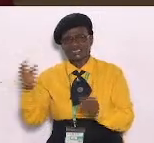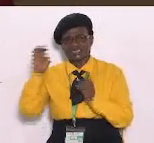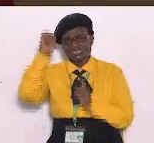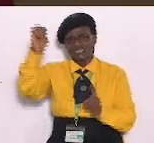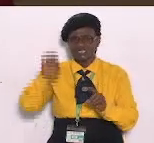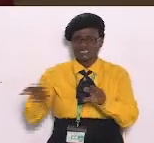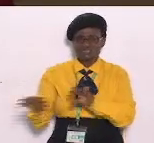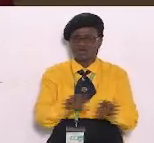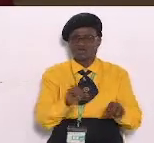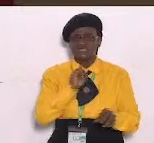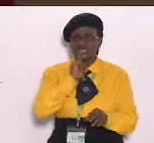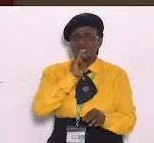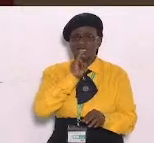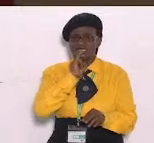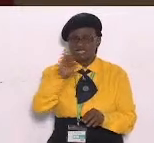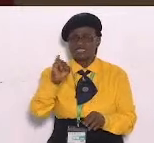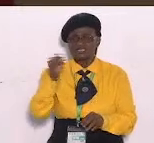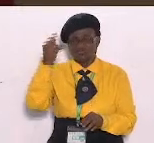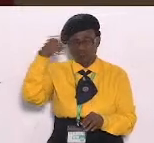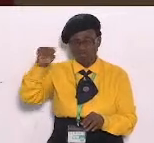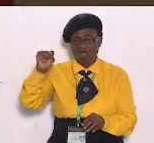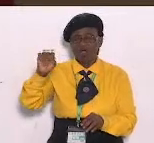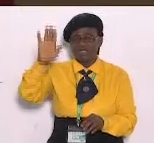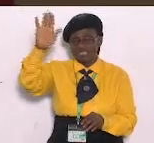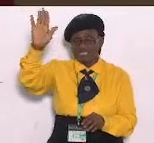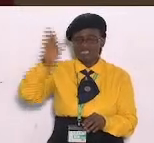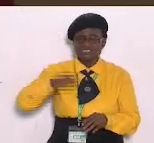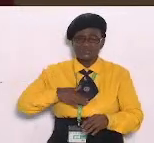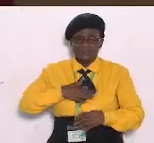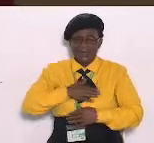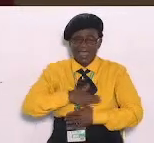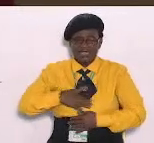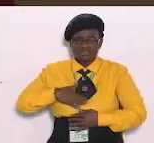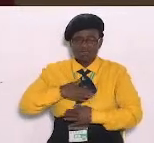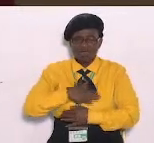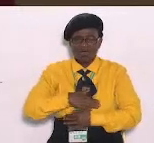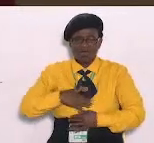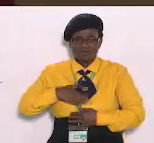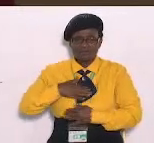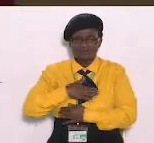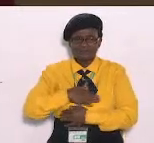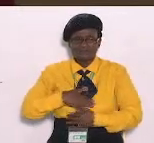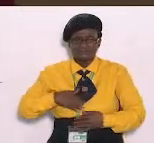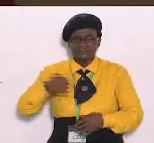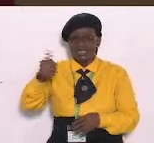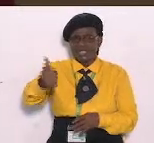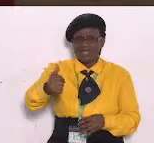tout ce qu'il fait est pour son